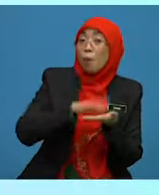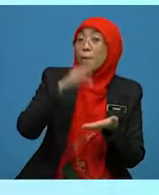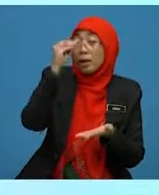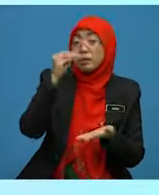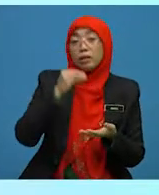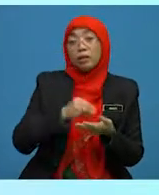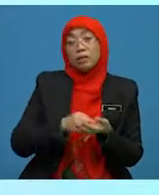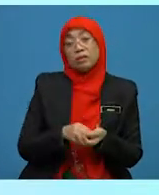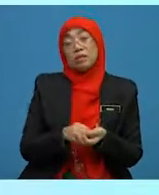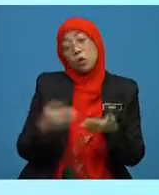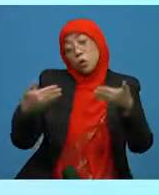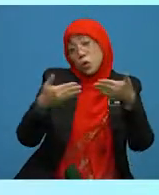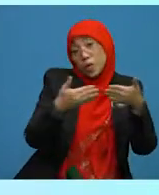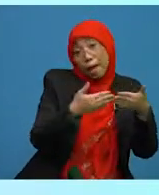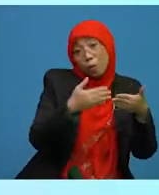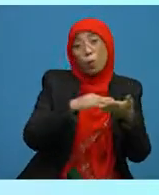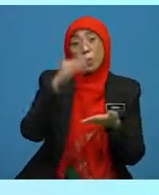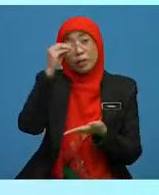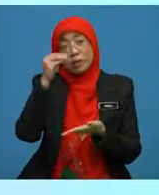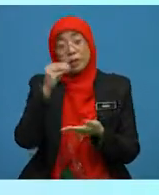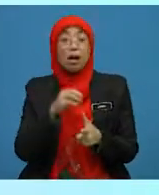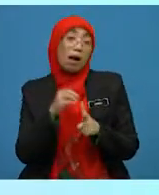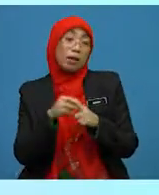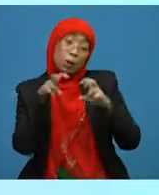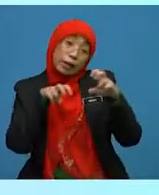bidang dan mengadakan penyelidikan ilmiah.